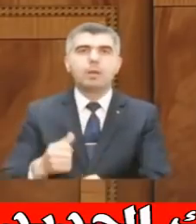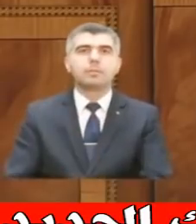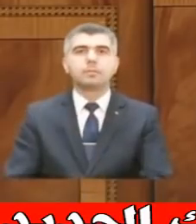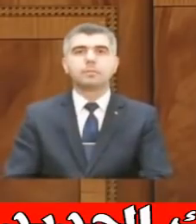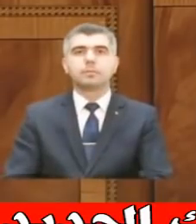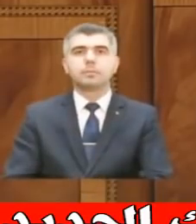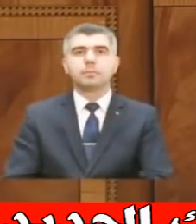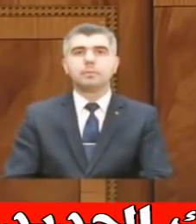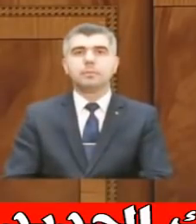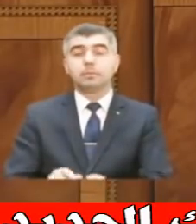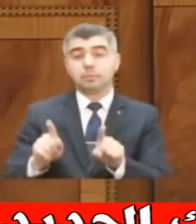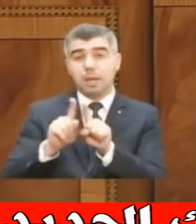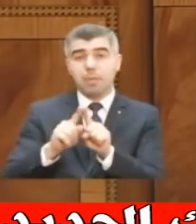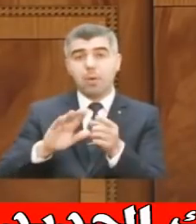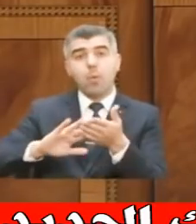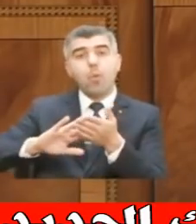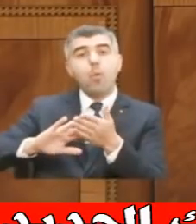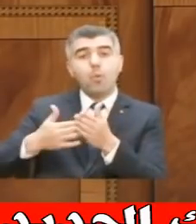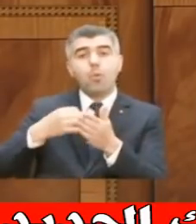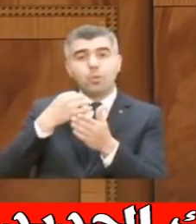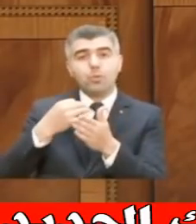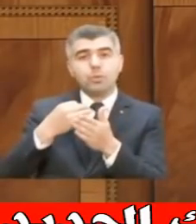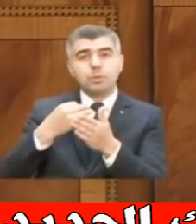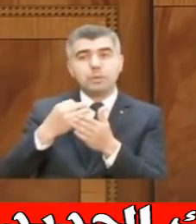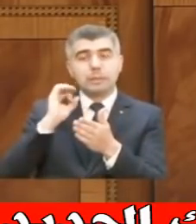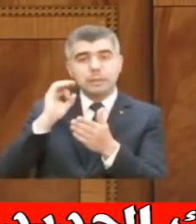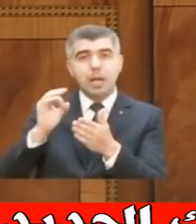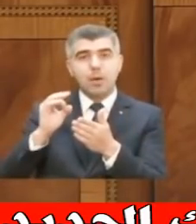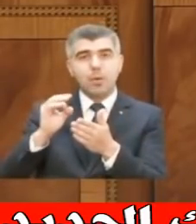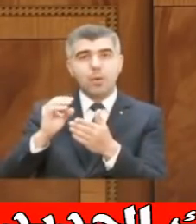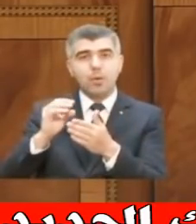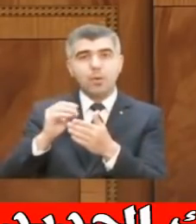عندما تنطفئ الأضواء ويعيش خريف العمر.